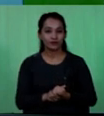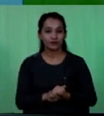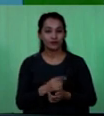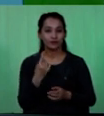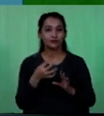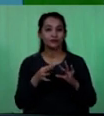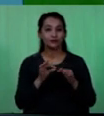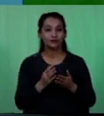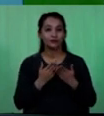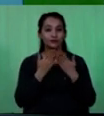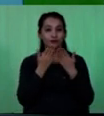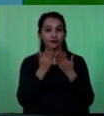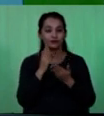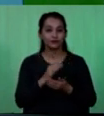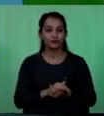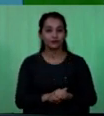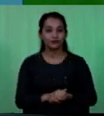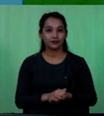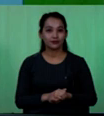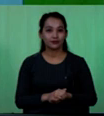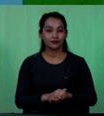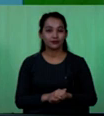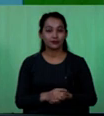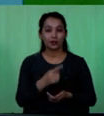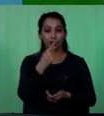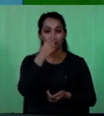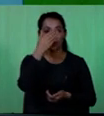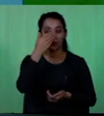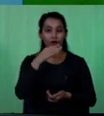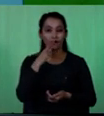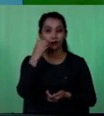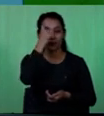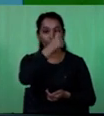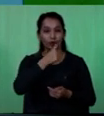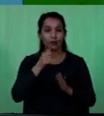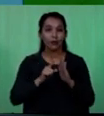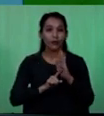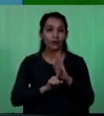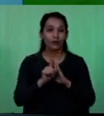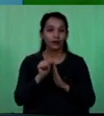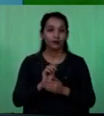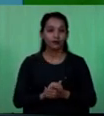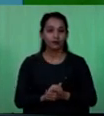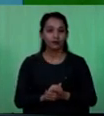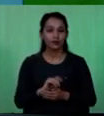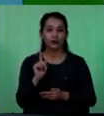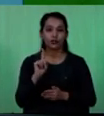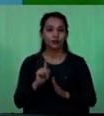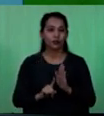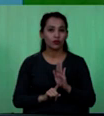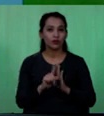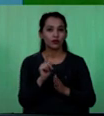Birinchi gapni qaytarib o'qiyman. Yaqinda yoz fasli boshlanadi. Nima